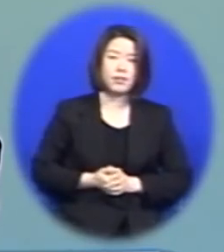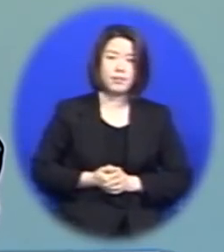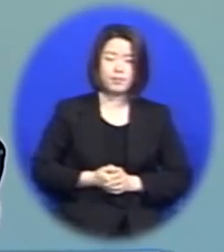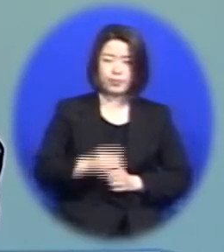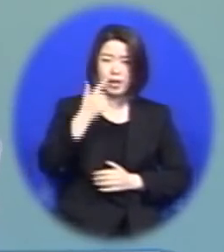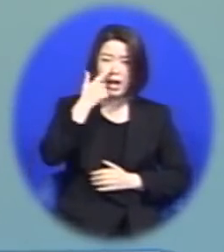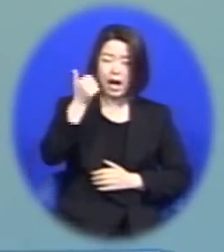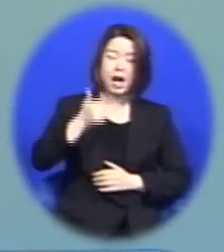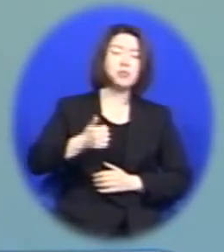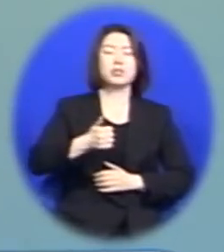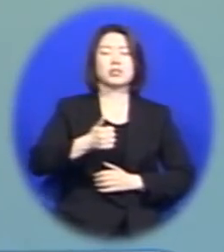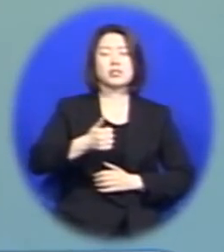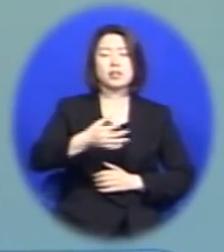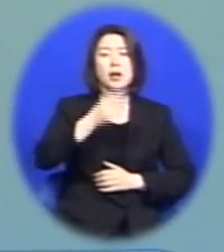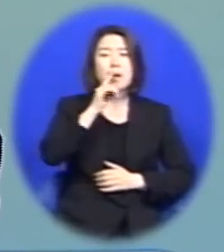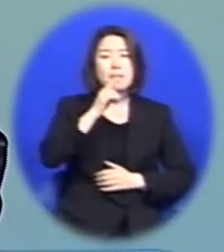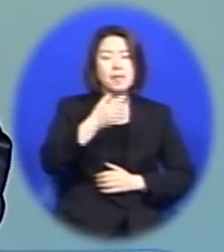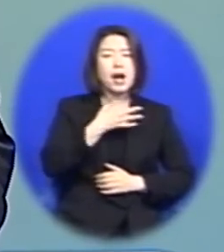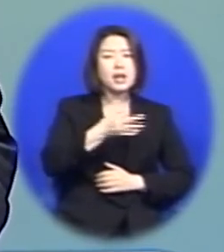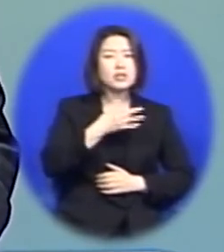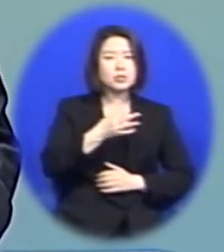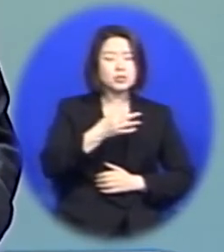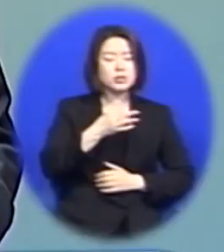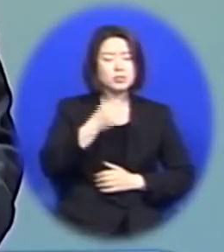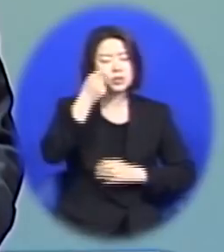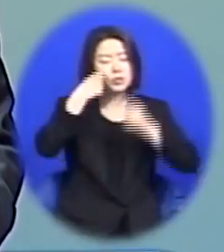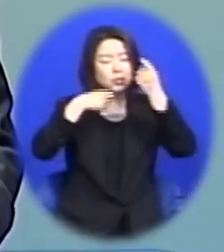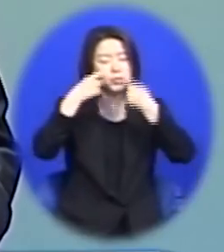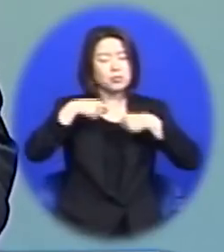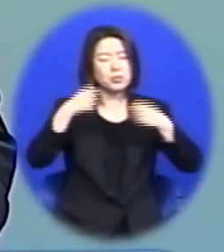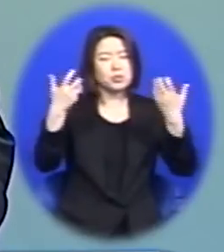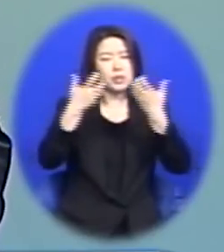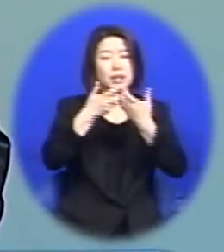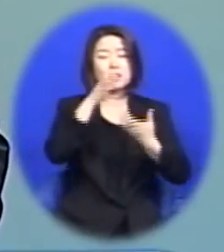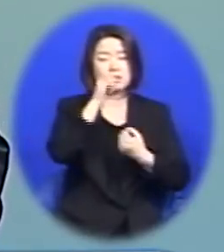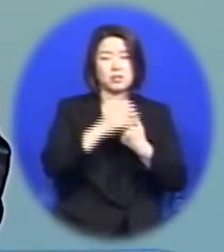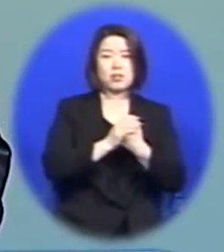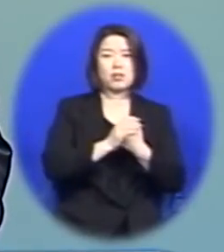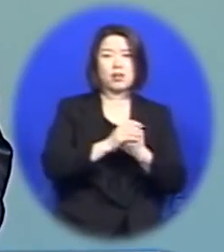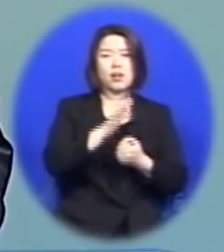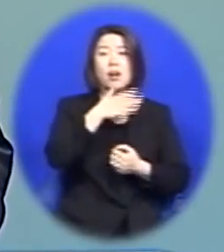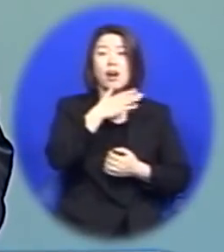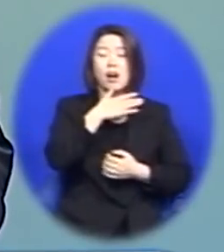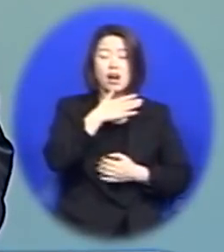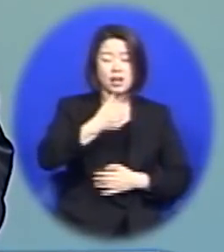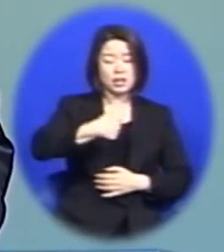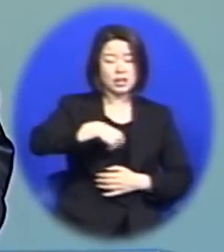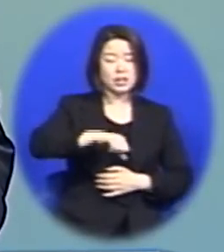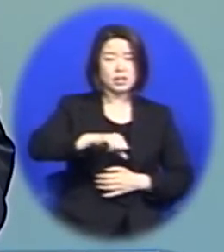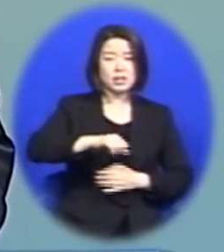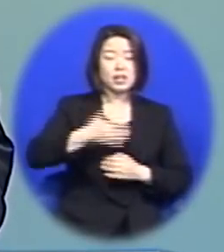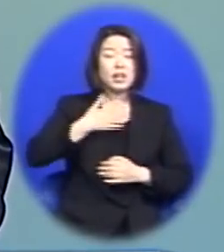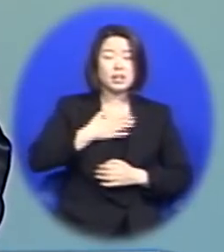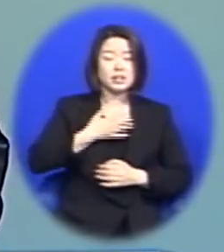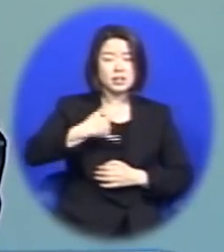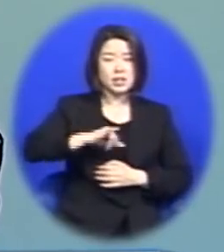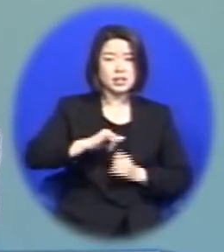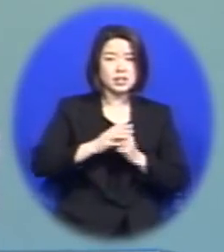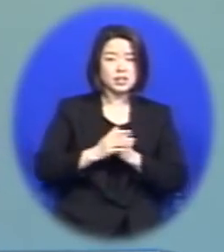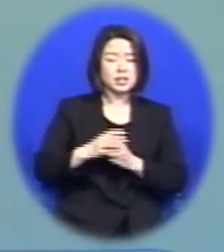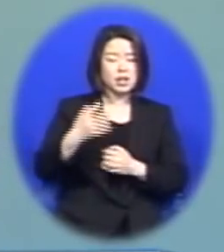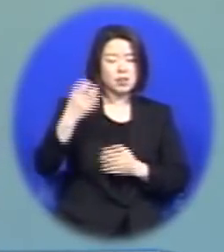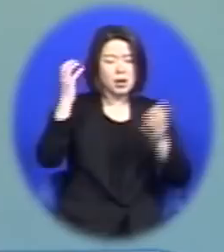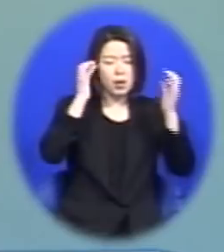아버지의 목소리는 젖어 들고 있었습니다 아 자식이 짊어진 고통의 무게 만큼 당신도 함께 그